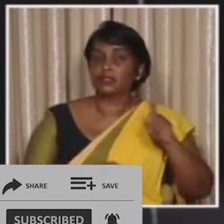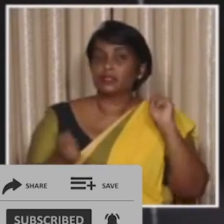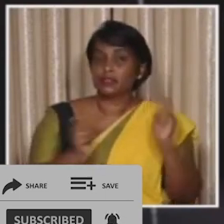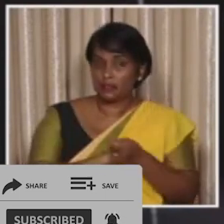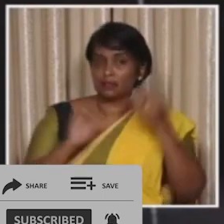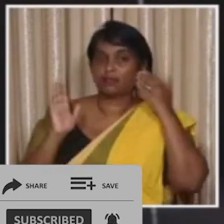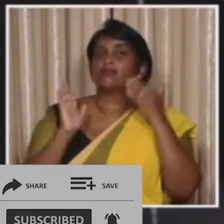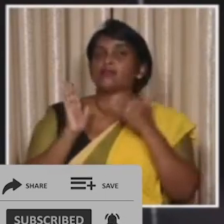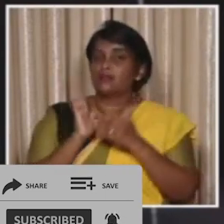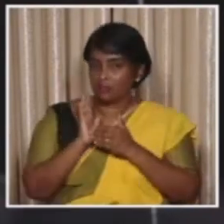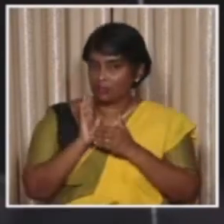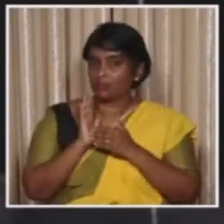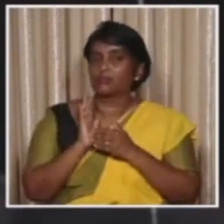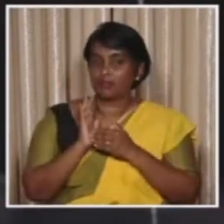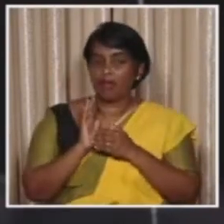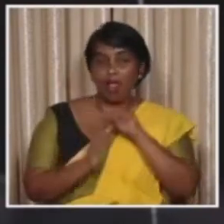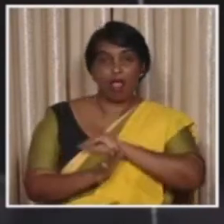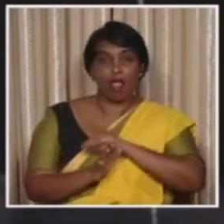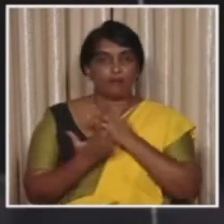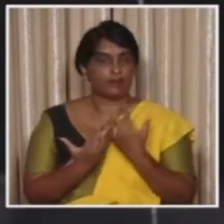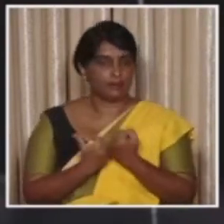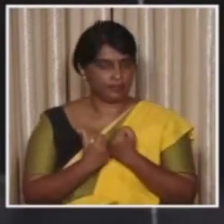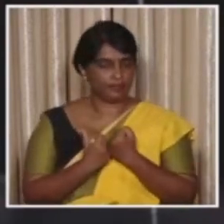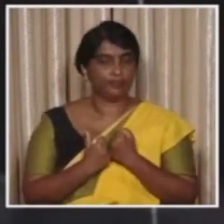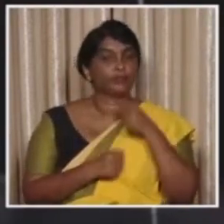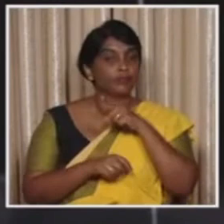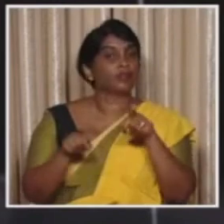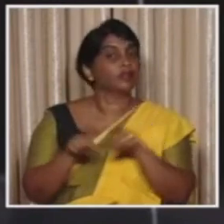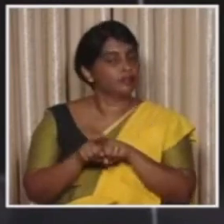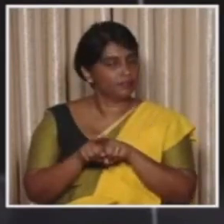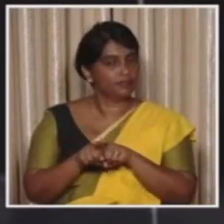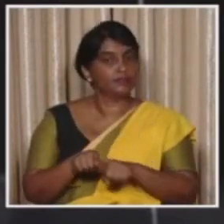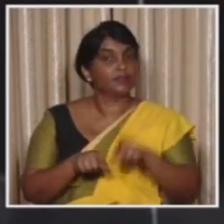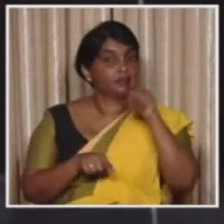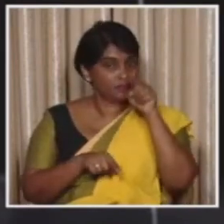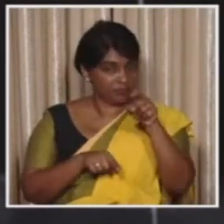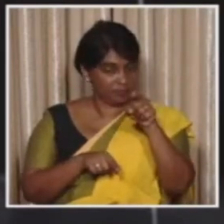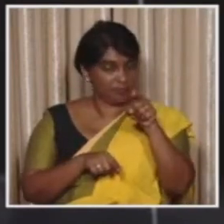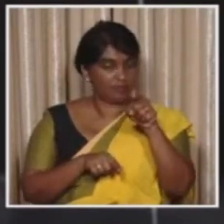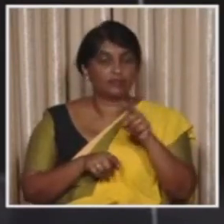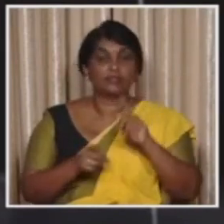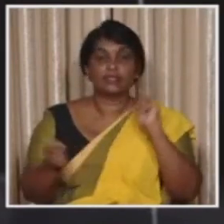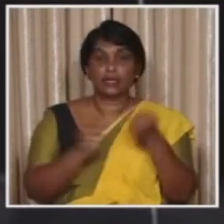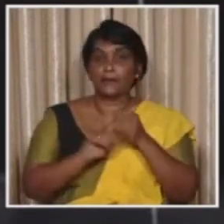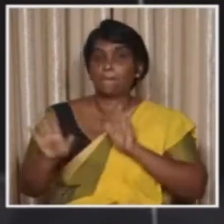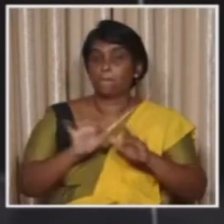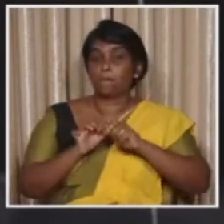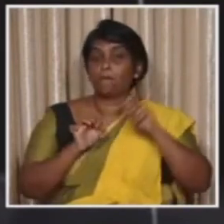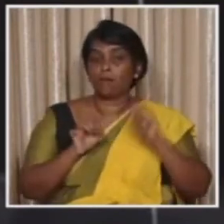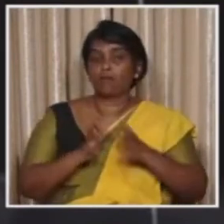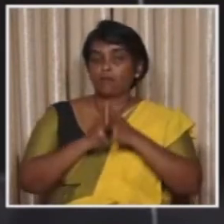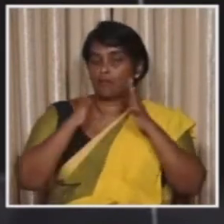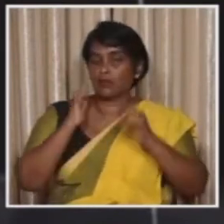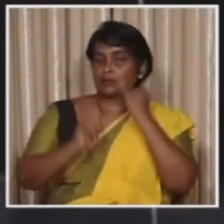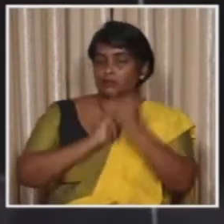වලින් විවිධ ආකාරයේ ලාභ ප්‍රයෝජන ලබා ගන්න. ඒ අනුව තමයි ඔබතුමාට ක්‍රිකට් පාලක මණ්ඩලය පිළිබඳ විශාල